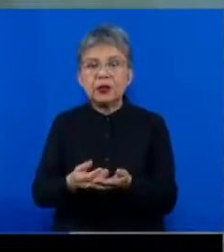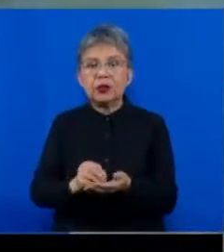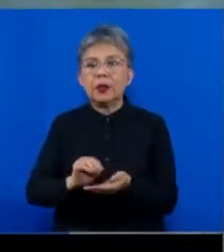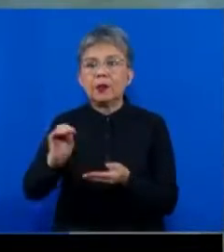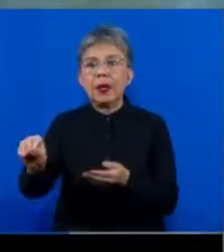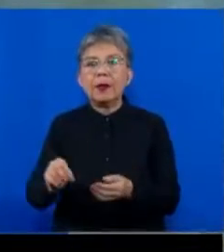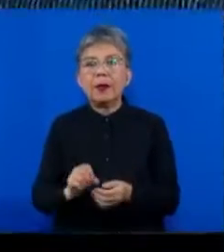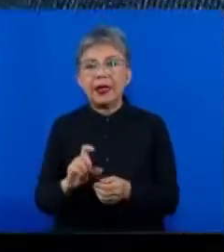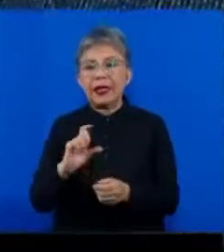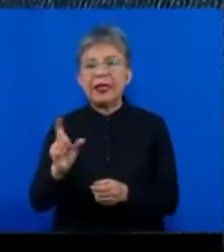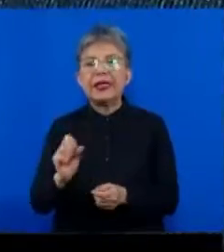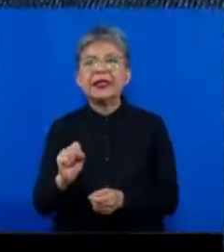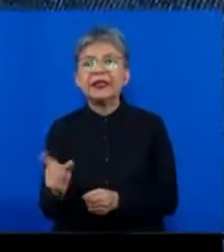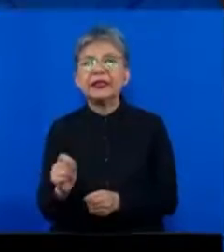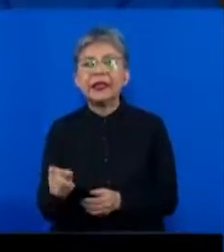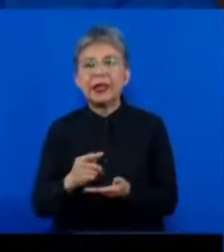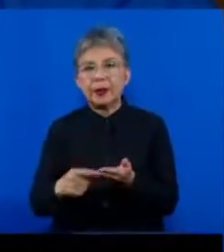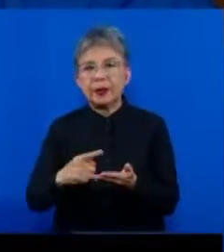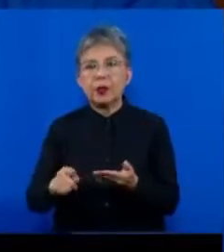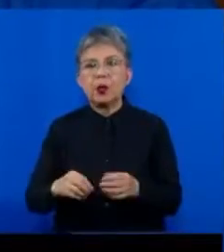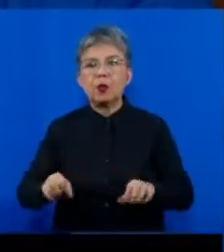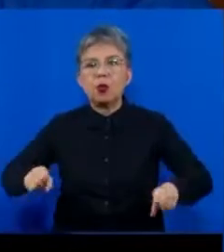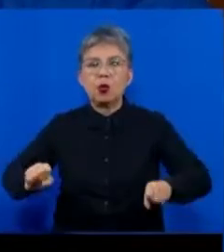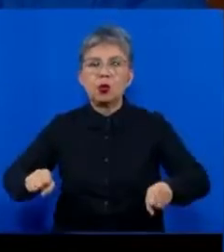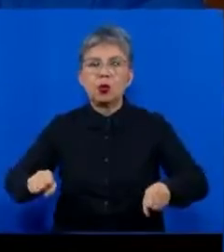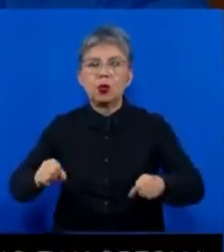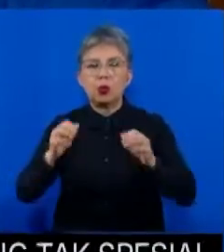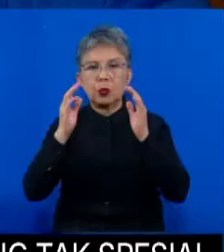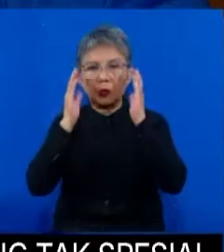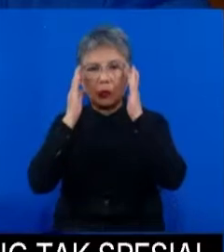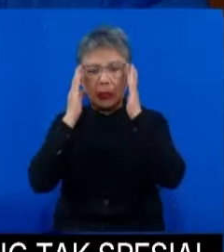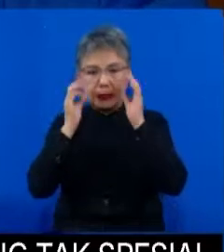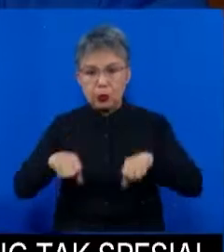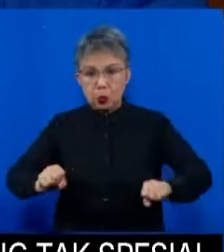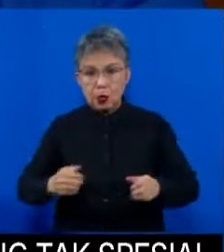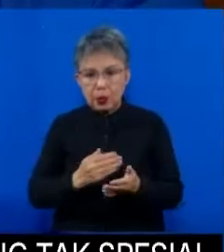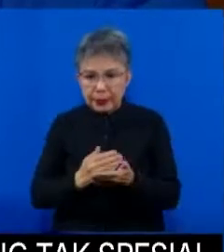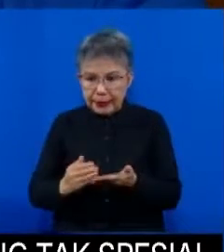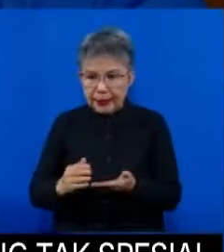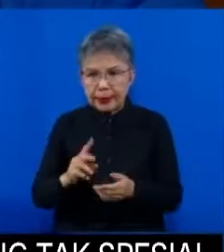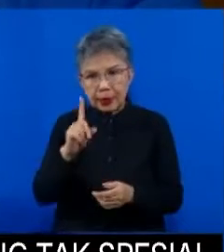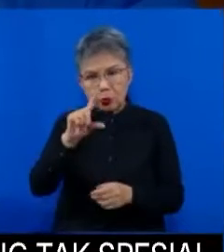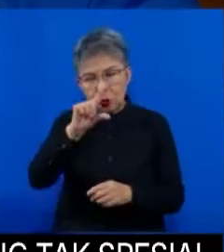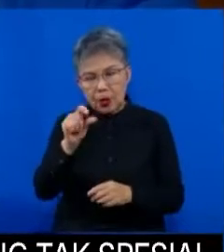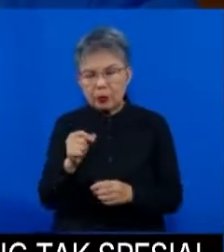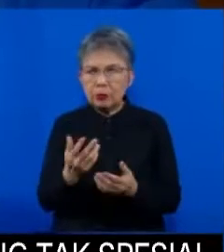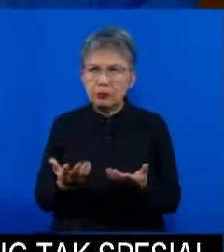untuk membayar cicilan motor. Buat motor biasanya disisihkan paling